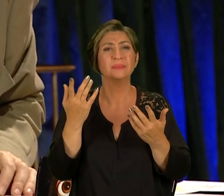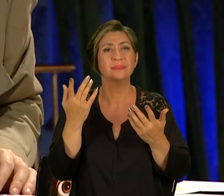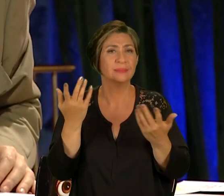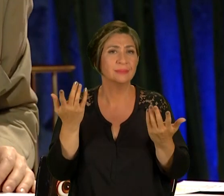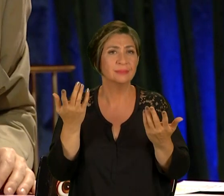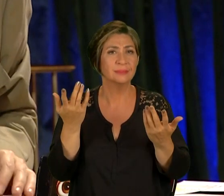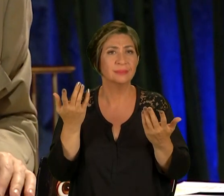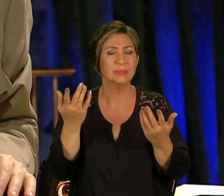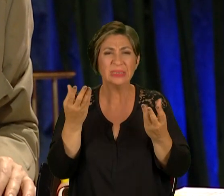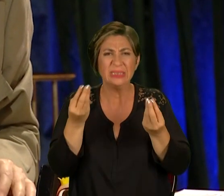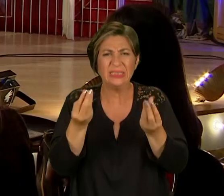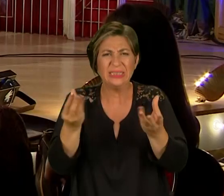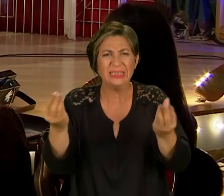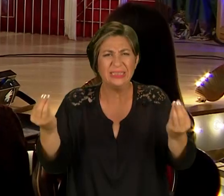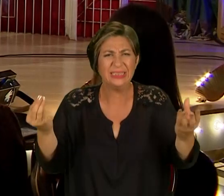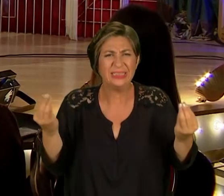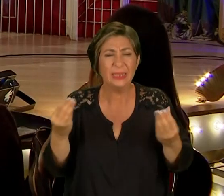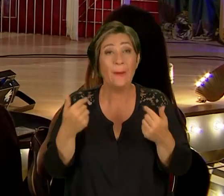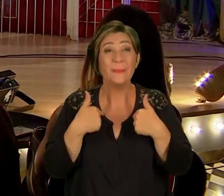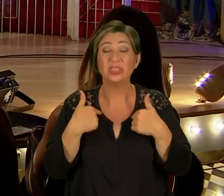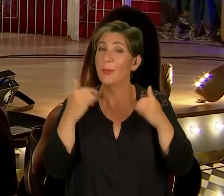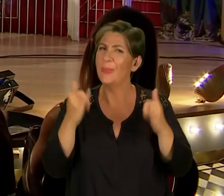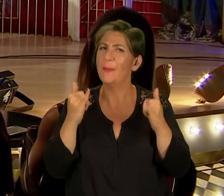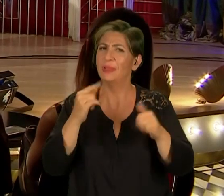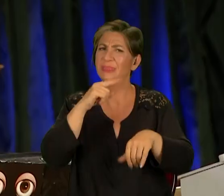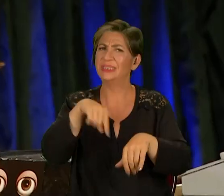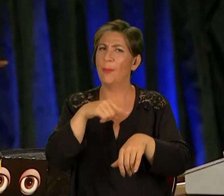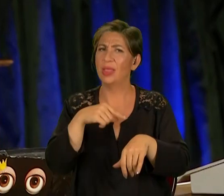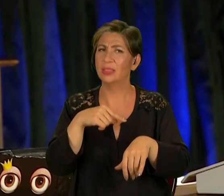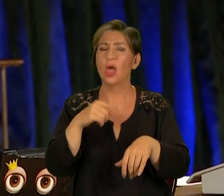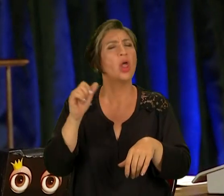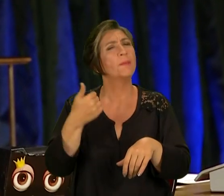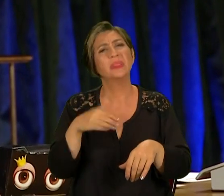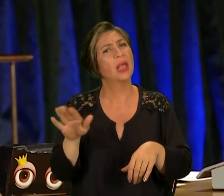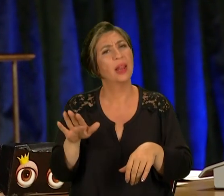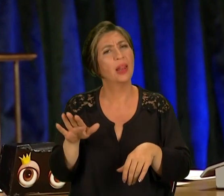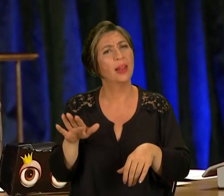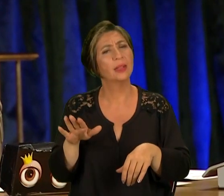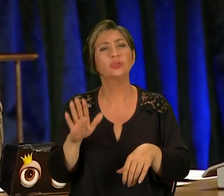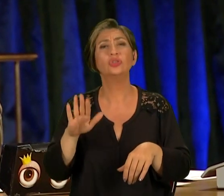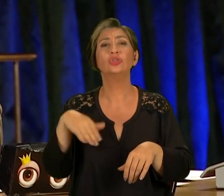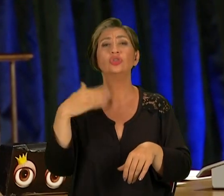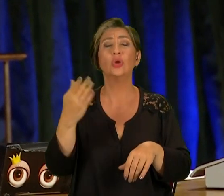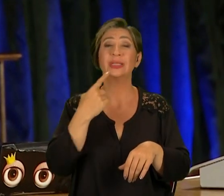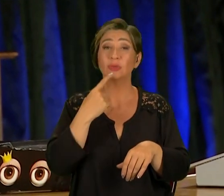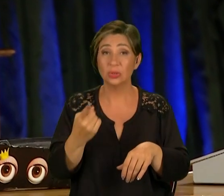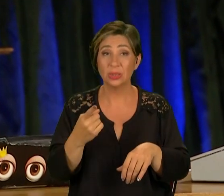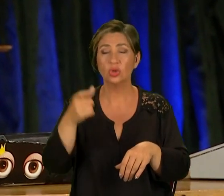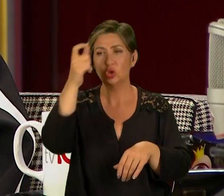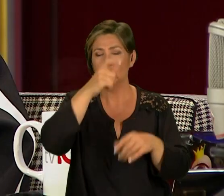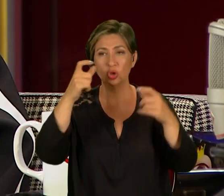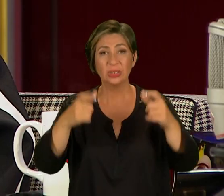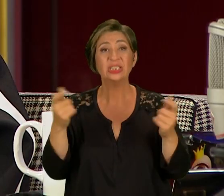fenomen filan kaynıyor. Bence berbat bir dönem. Önemli değil. Sonra diyorsun ki